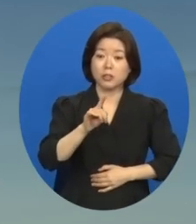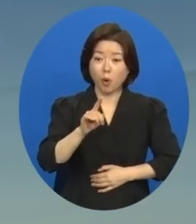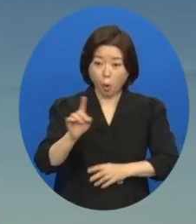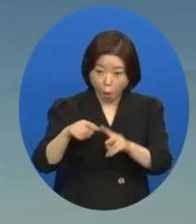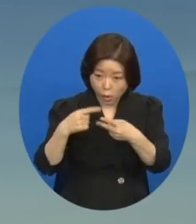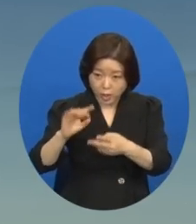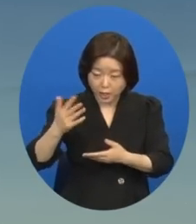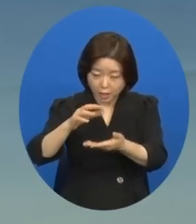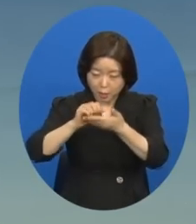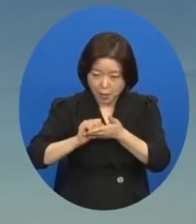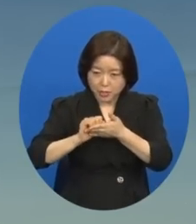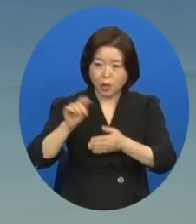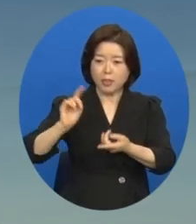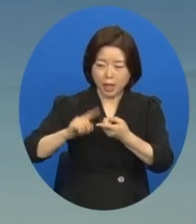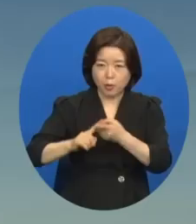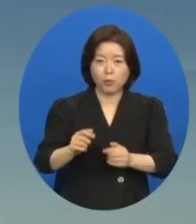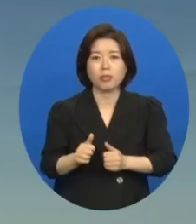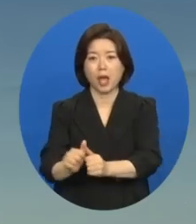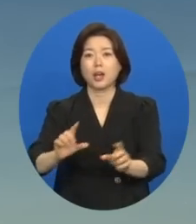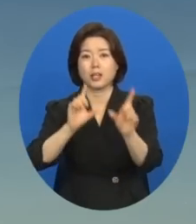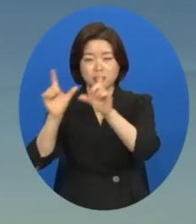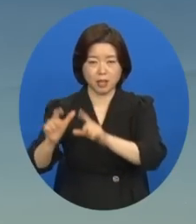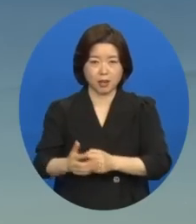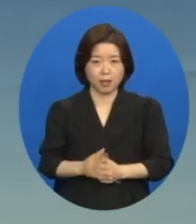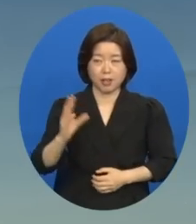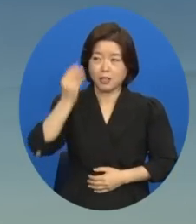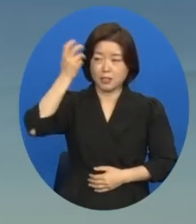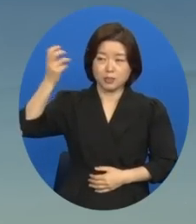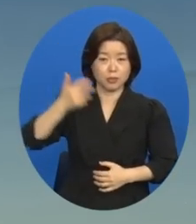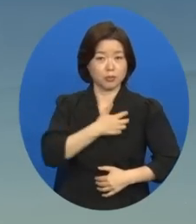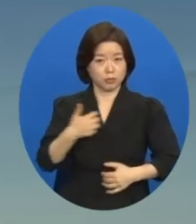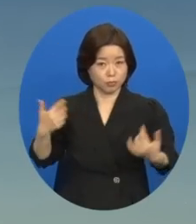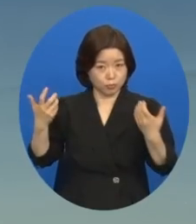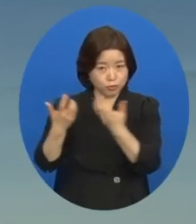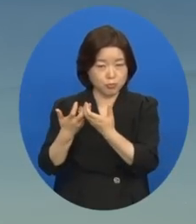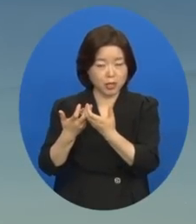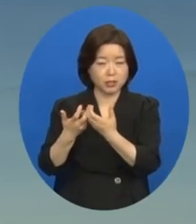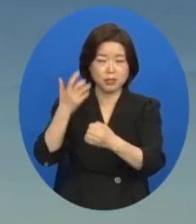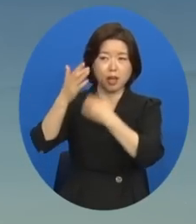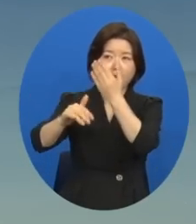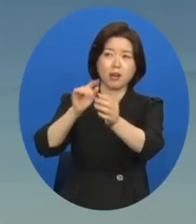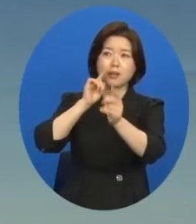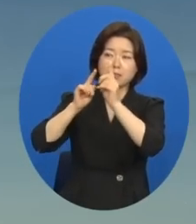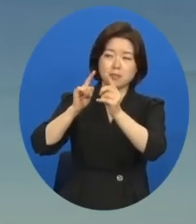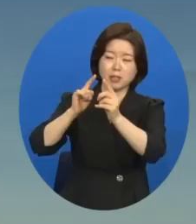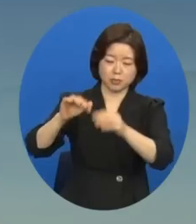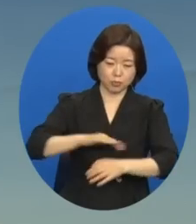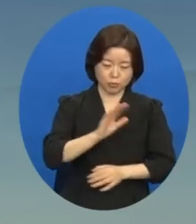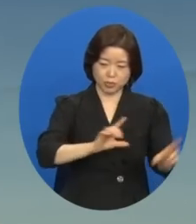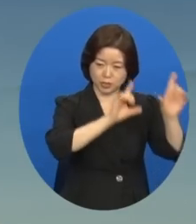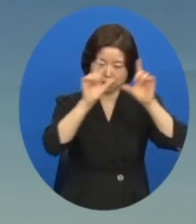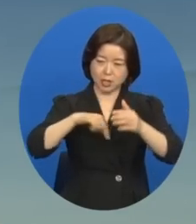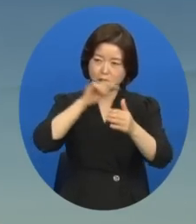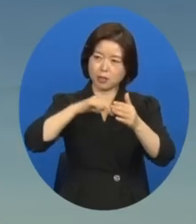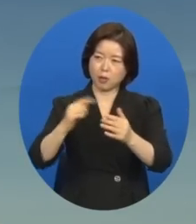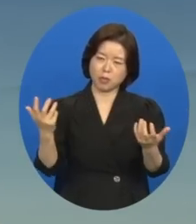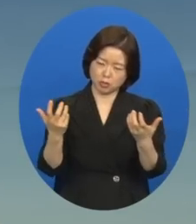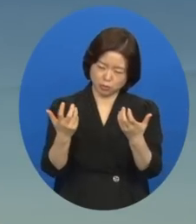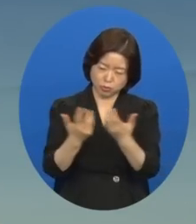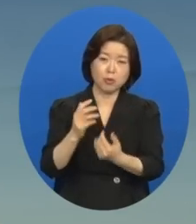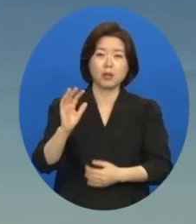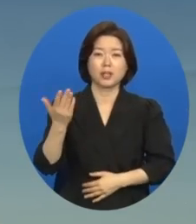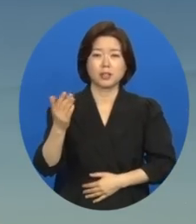것이라면 성령 충만이라는 것은 하나님의 말씀이 우리 가운데 충만케 되어지는 것, 그